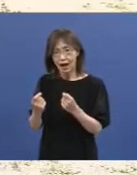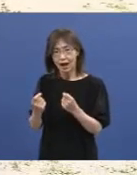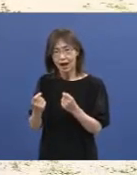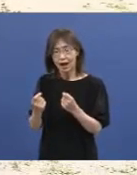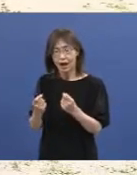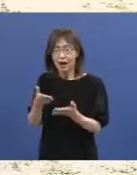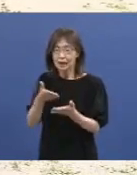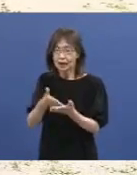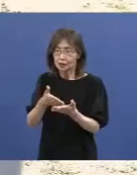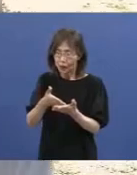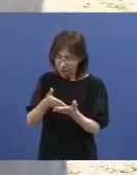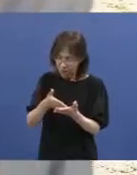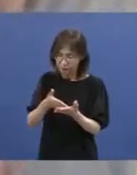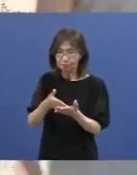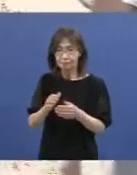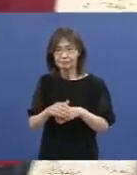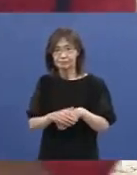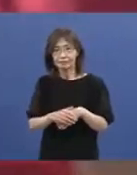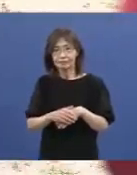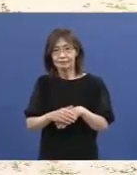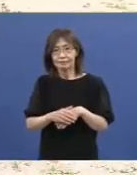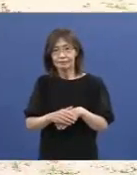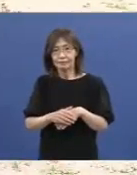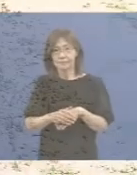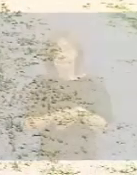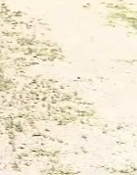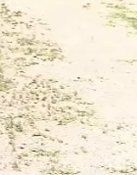説明しましょう。 はい、お願いします。